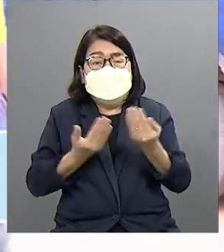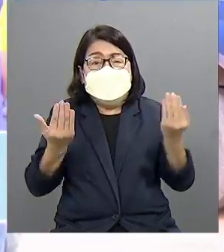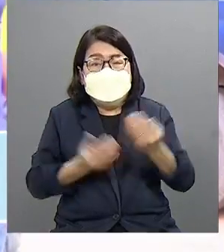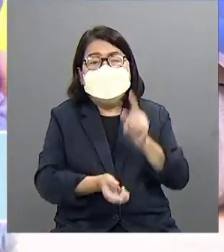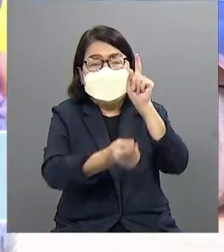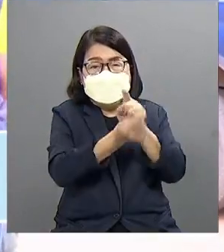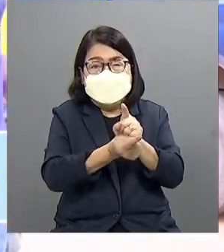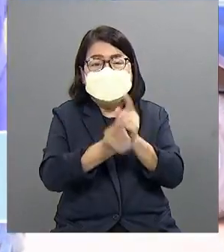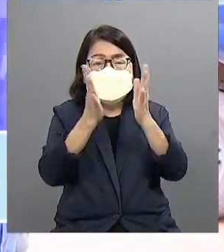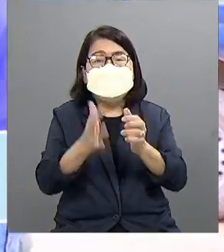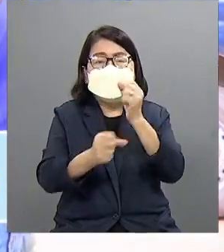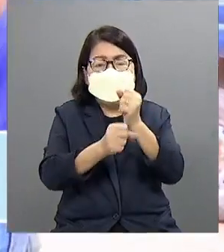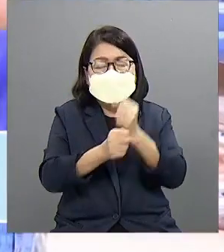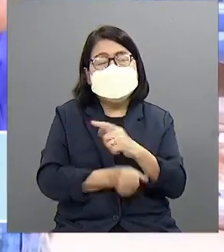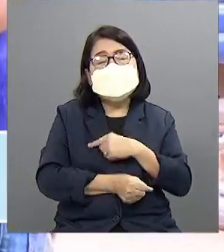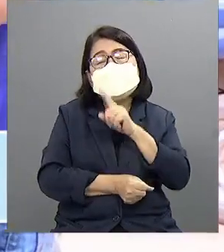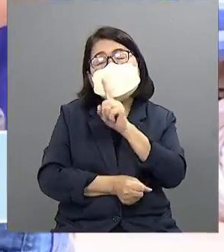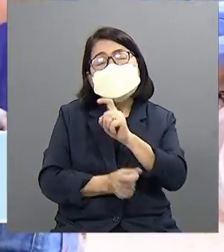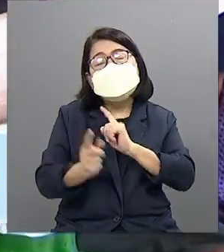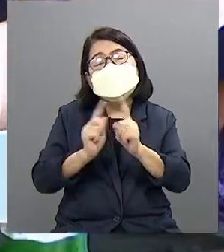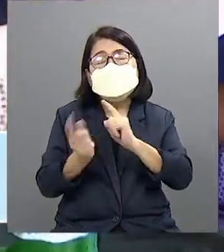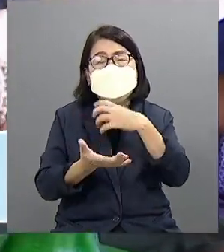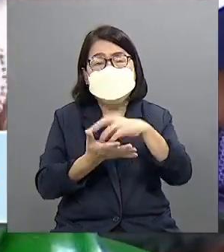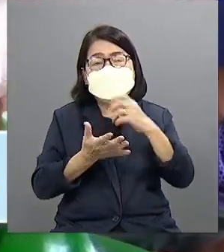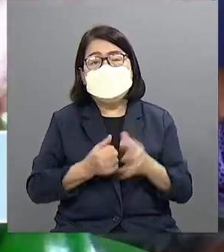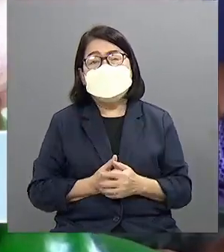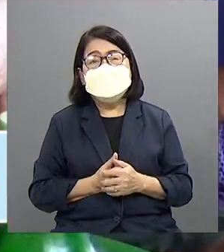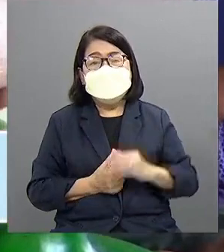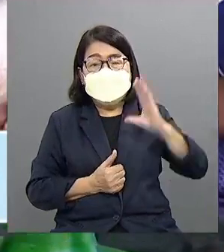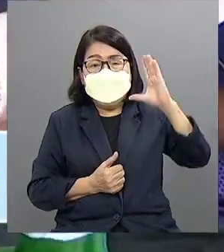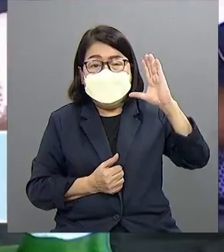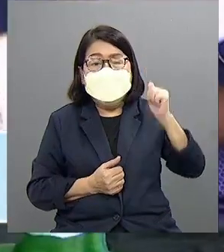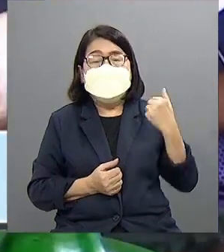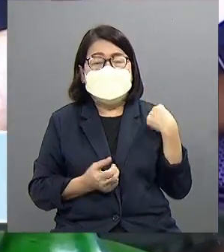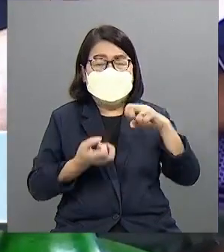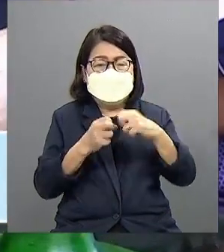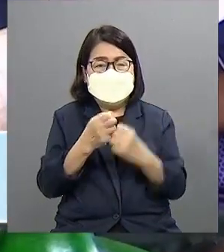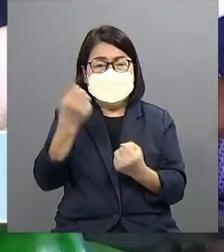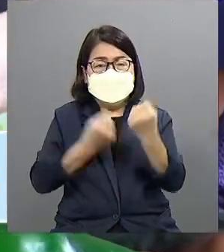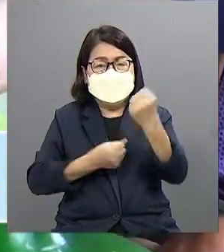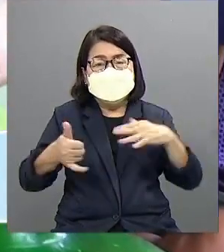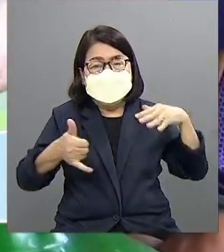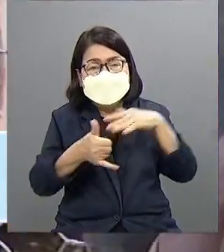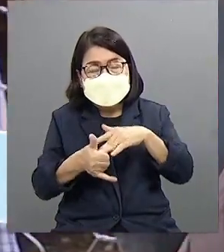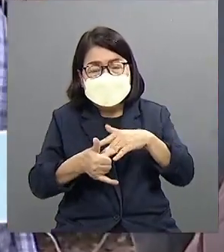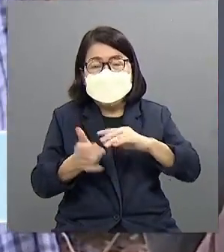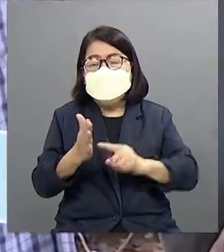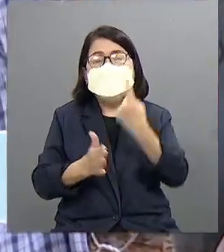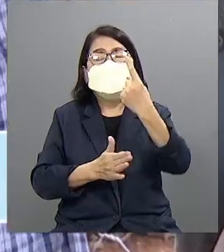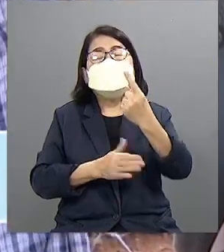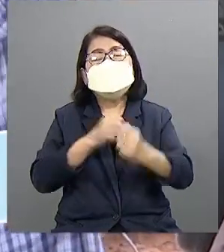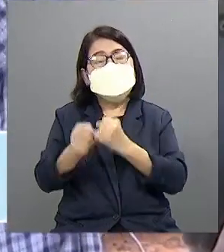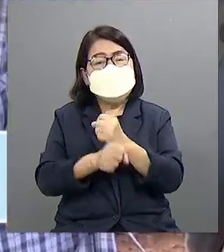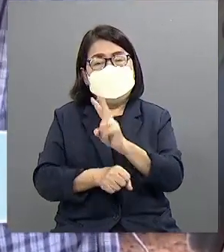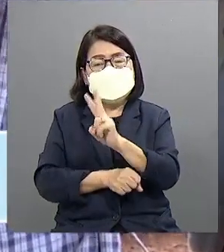ถามอาการป่วยกันนายบุญทันเนี่ยเขาได้รับอุบัติเหตุทางรถยนต์ทำให้ร่างกายพิการมาตั้งแต่ปีนู้นน่ะปี32แล้วนะ